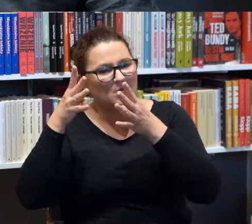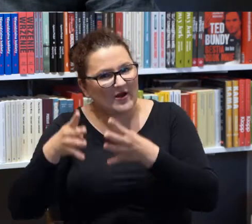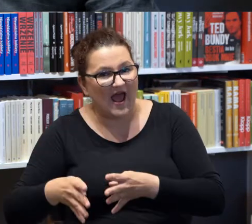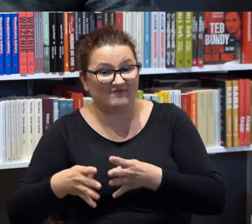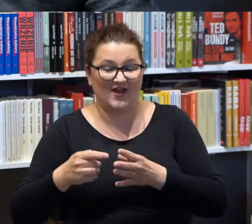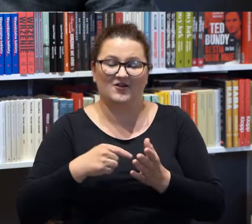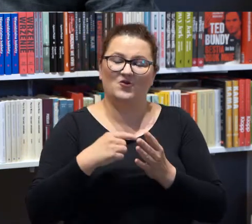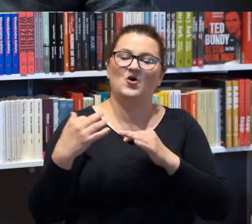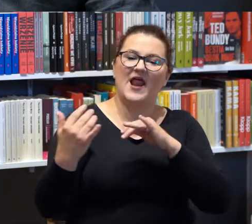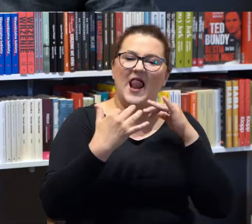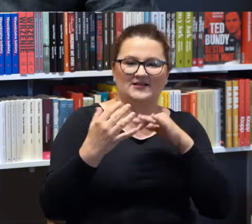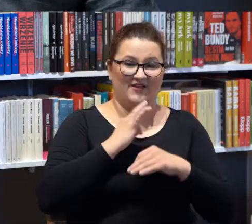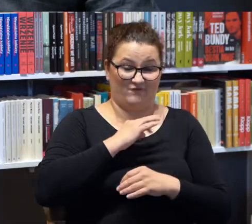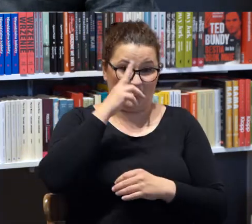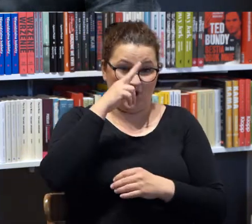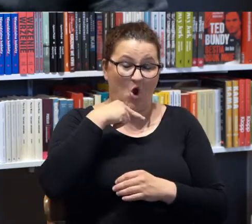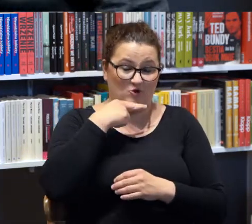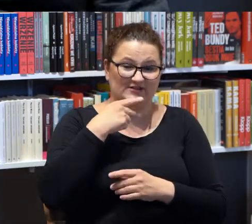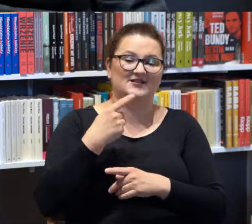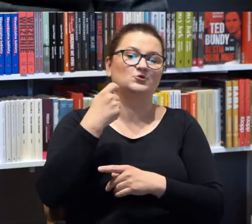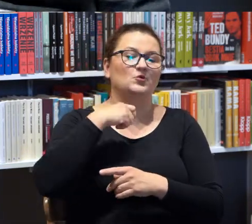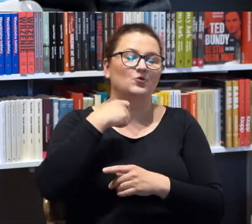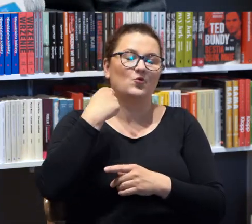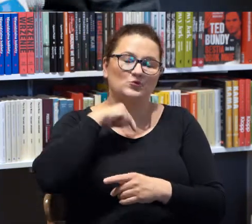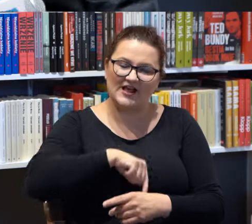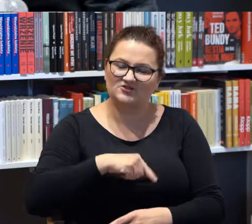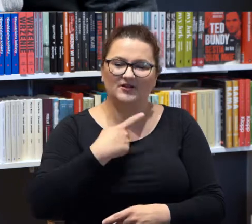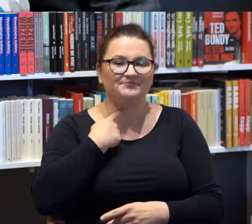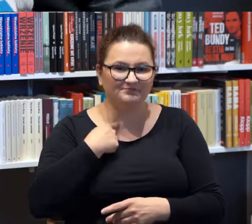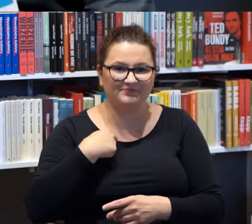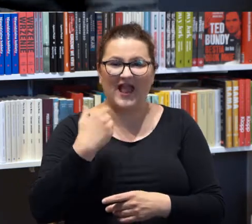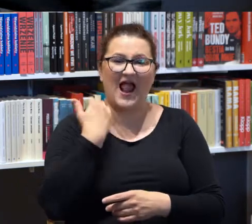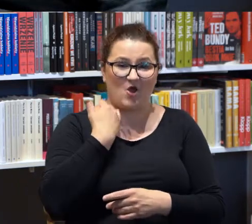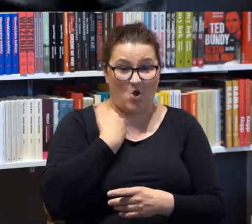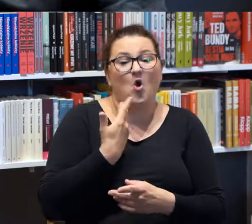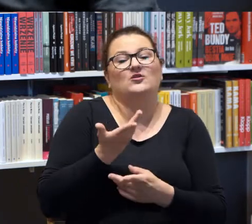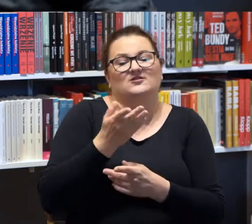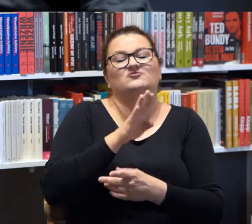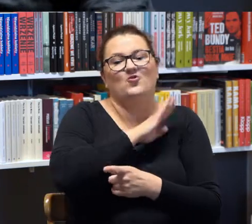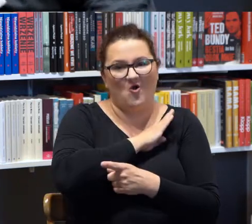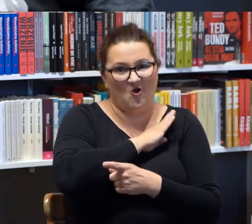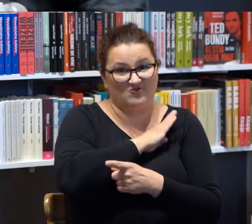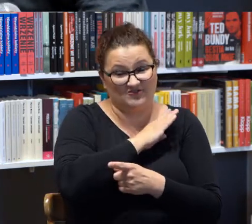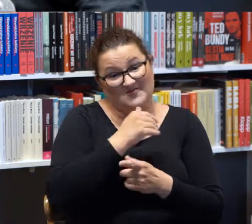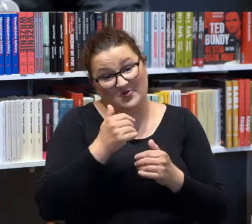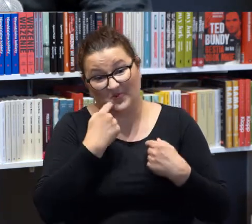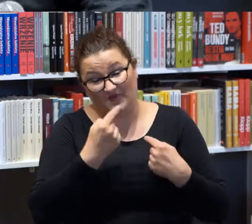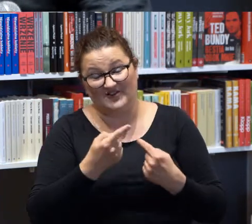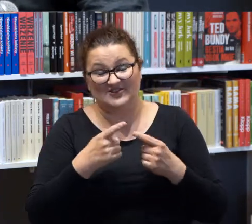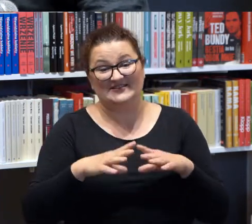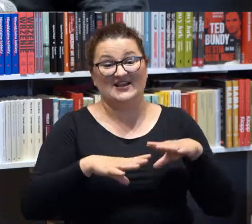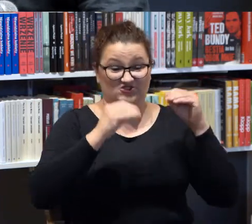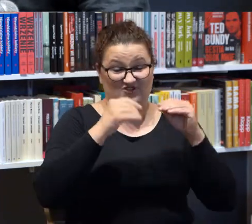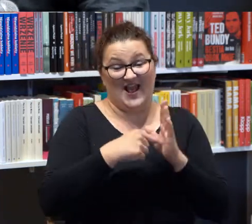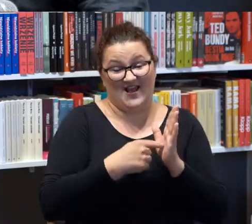z uzależnieniem od alkoholu, którą tę relację kończy jego śmierć. Można też powiedzieć zresztą, że ją zaczyna. No właśnie. No tak, tak jak